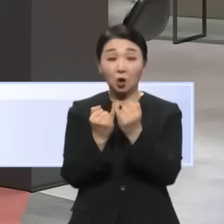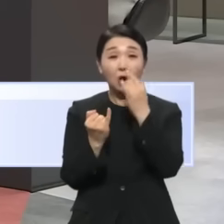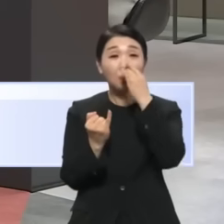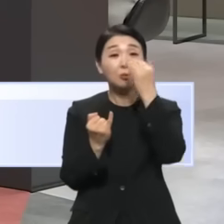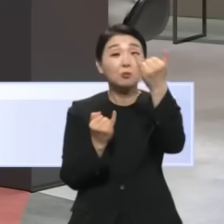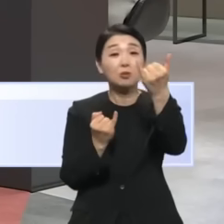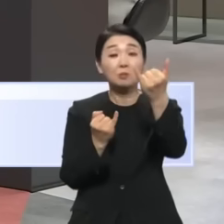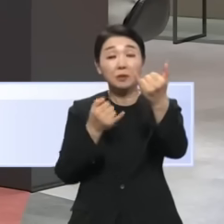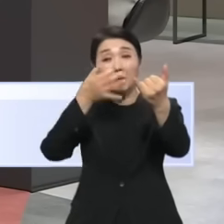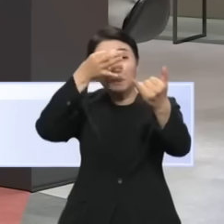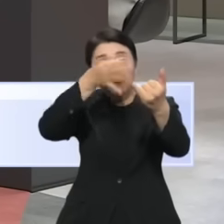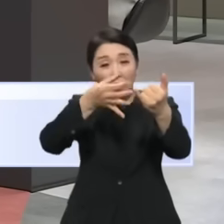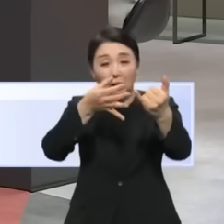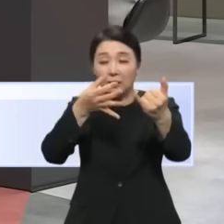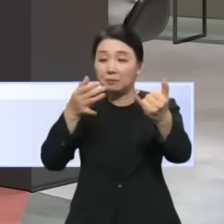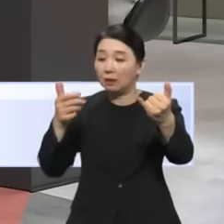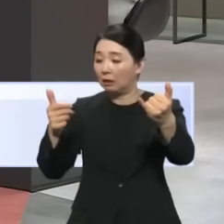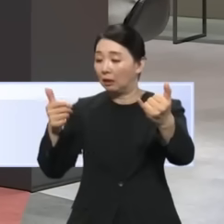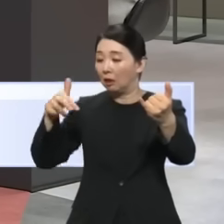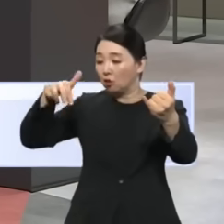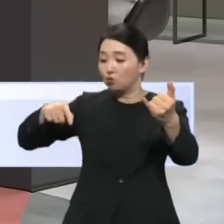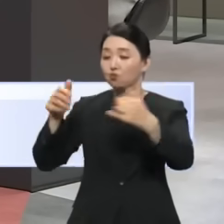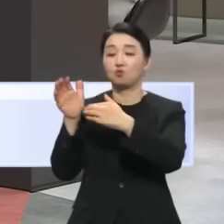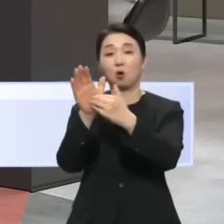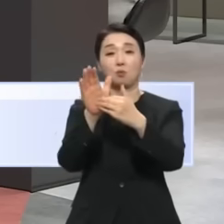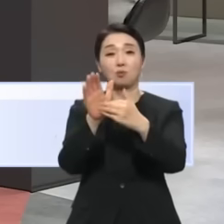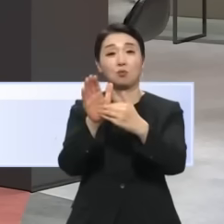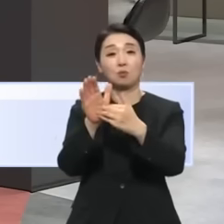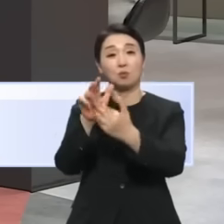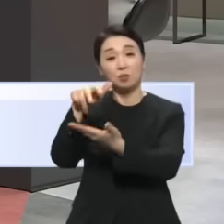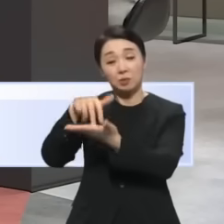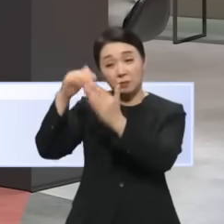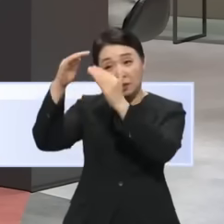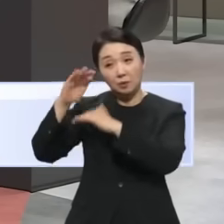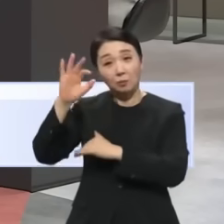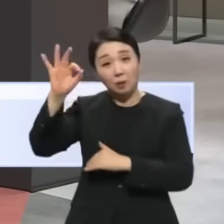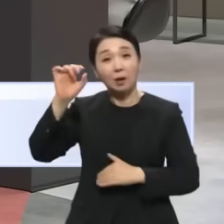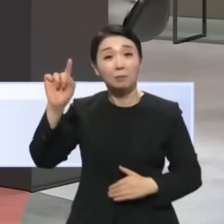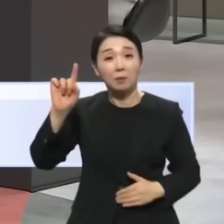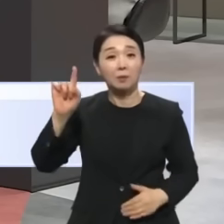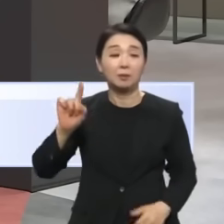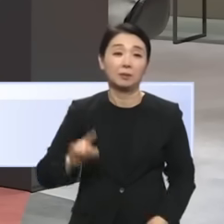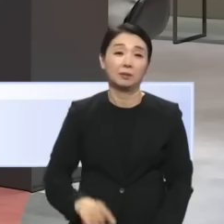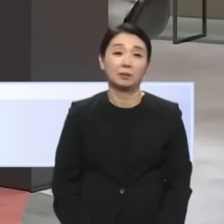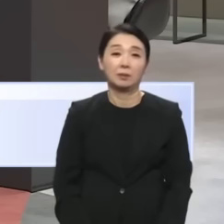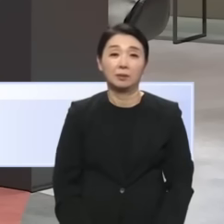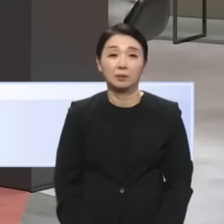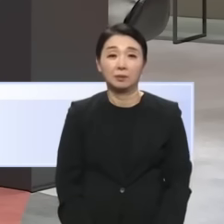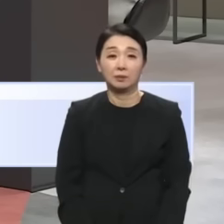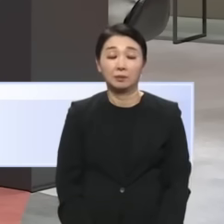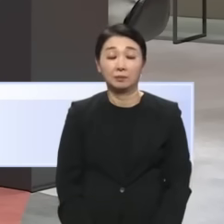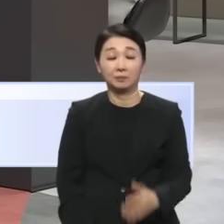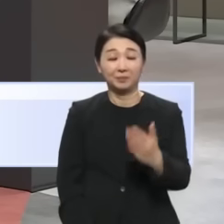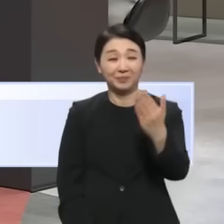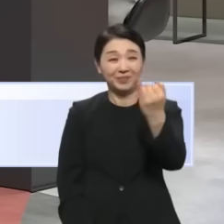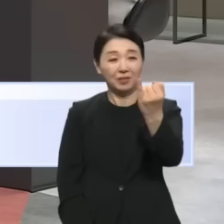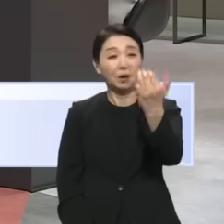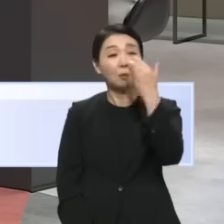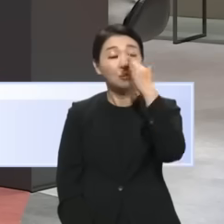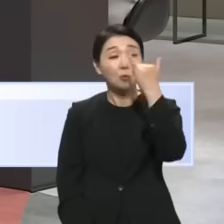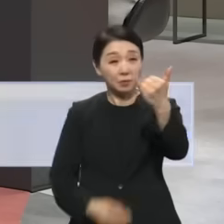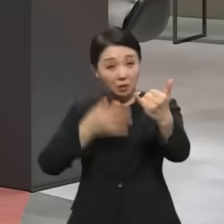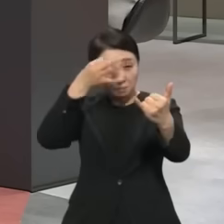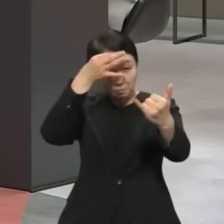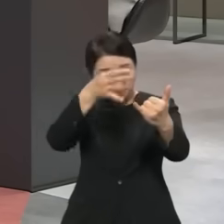권했지만 거부했다이 내용은 근데 주문시 입장문에 보면 내용이 있어요 이제 상대 부모에게 사과를